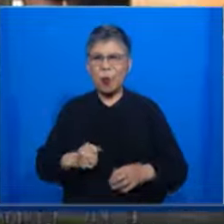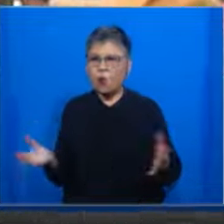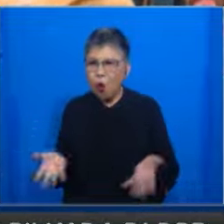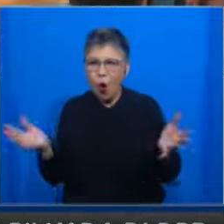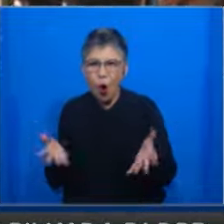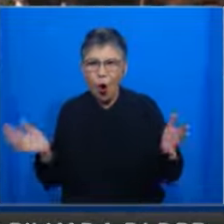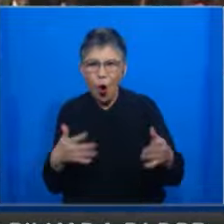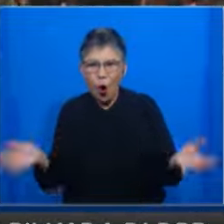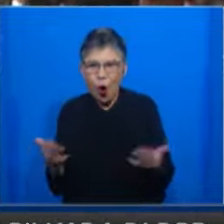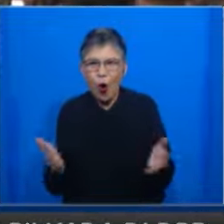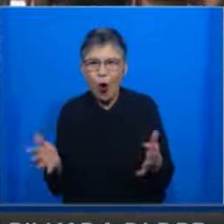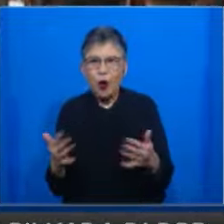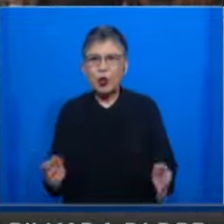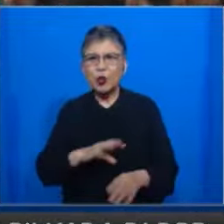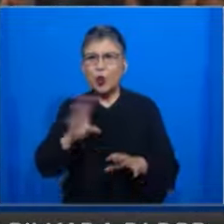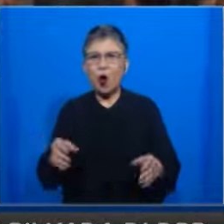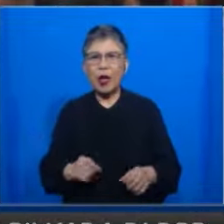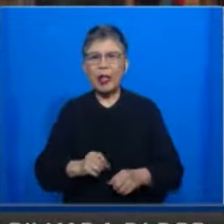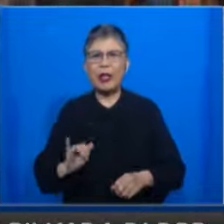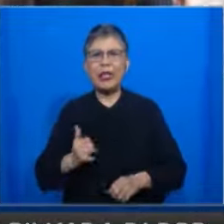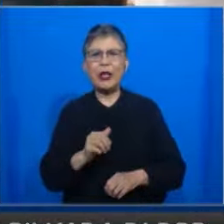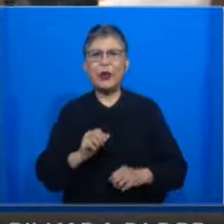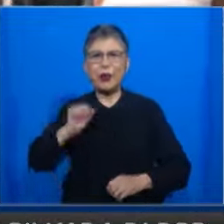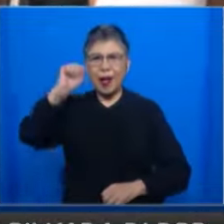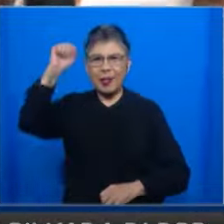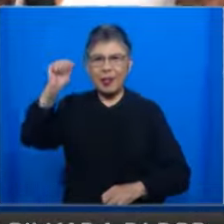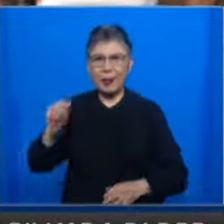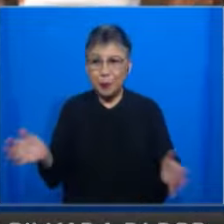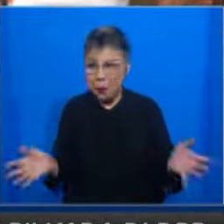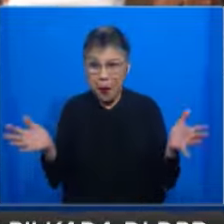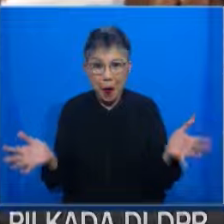semangat sesama para peserta aksi.